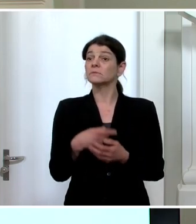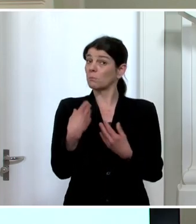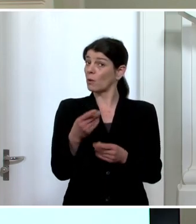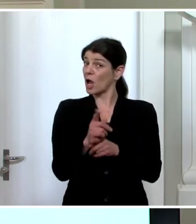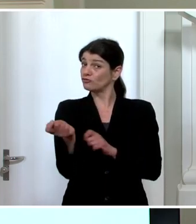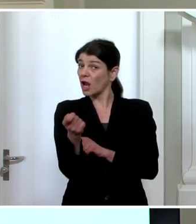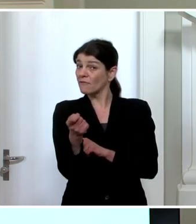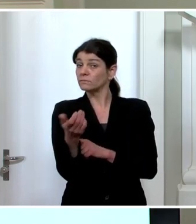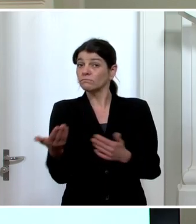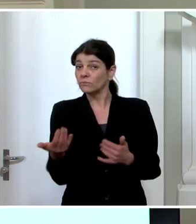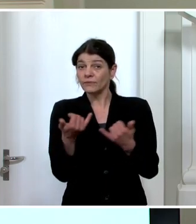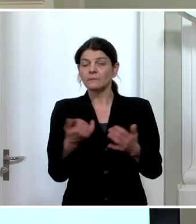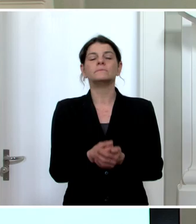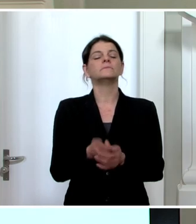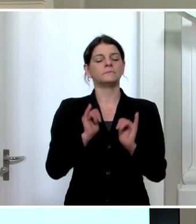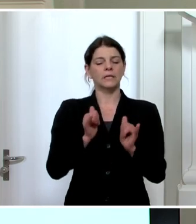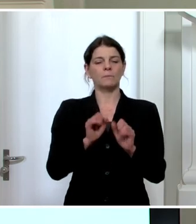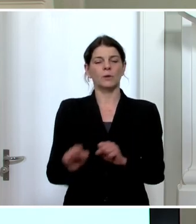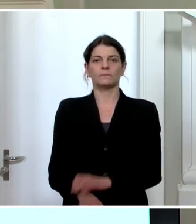erteilen? Ja, das ist möglich.